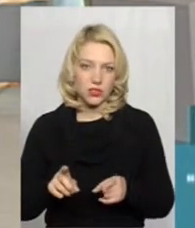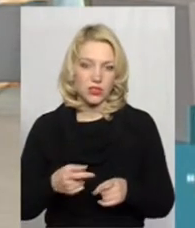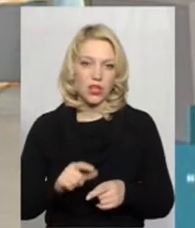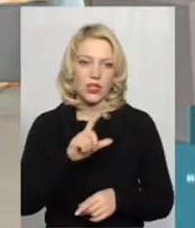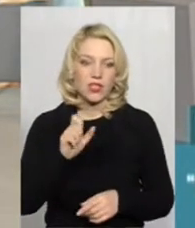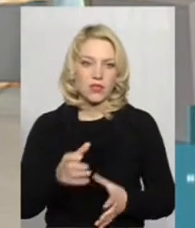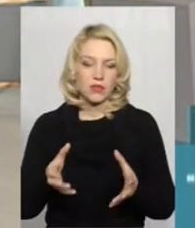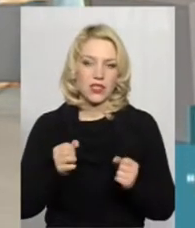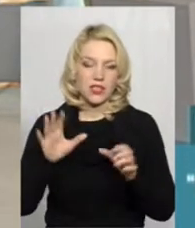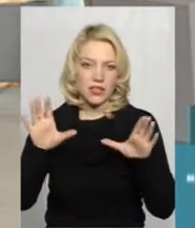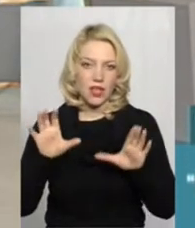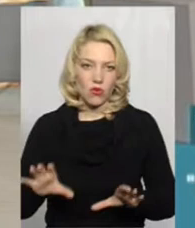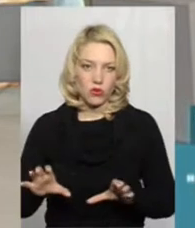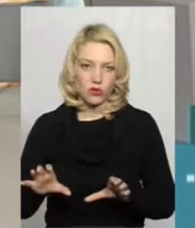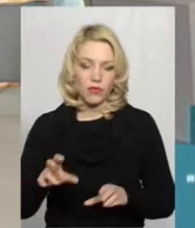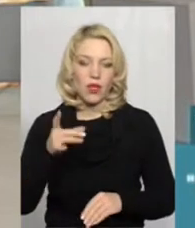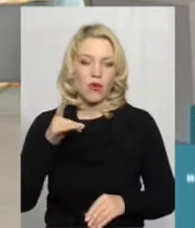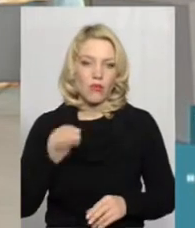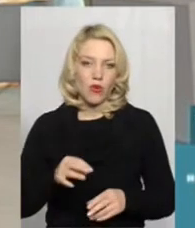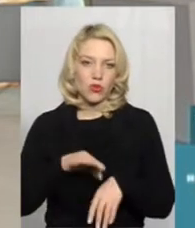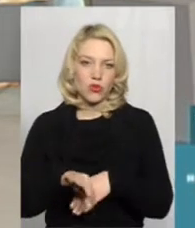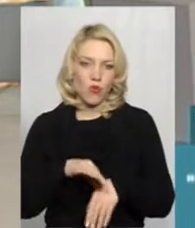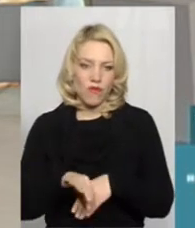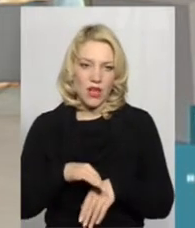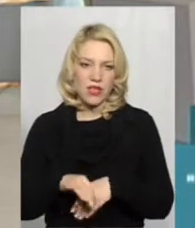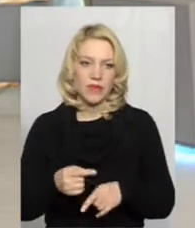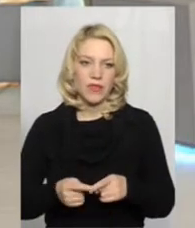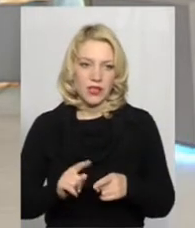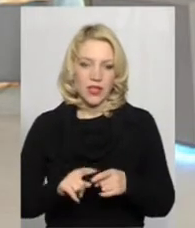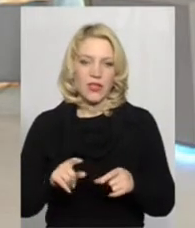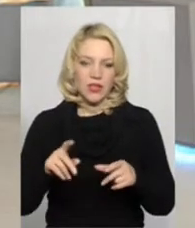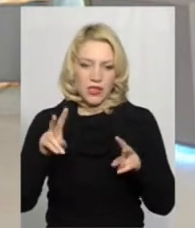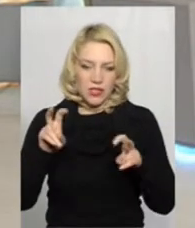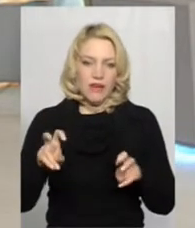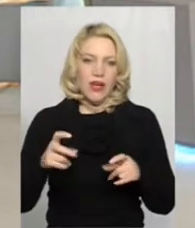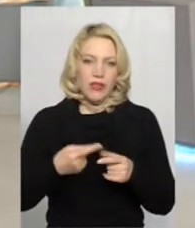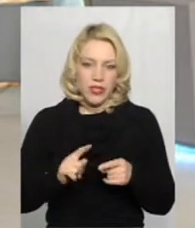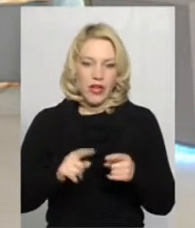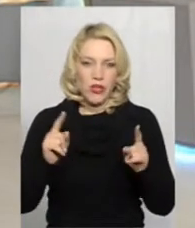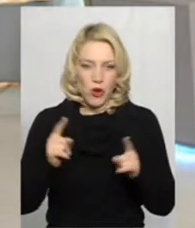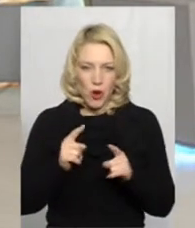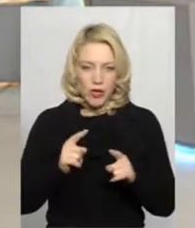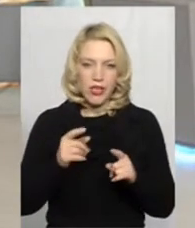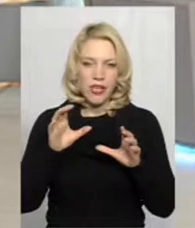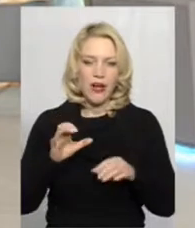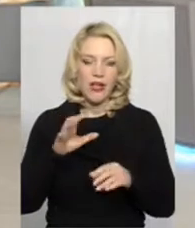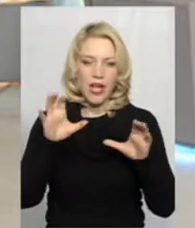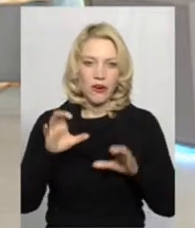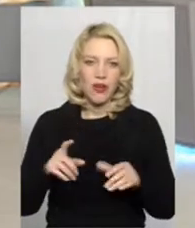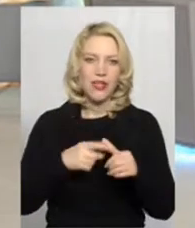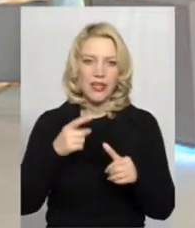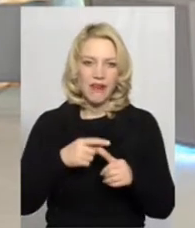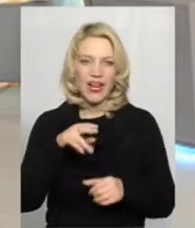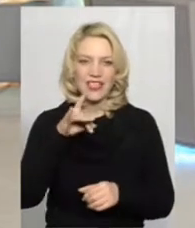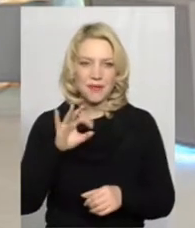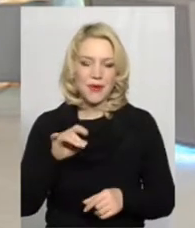з прийняттям закону про цькування, його так скорочено називають, але це закон називається